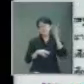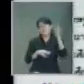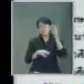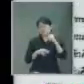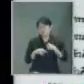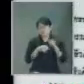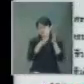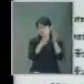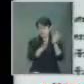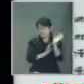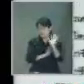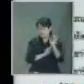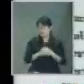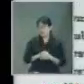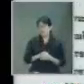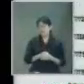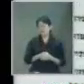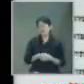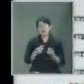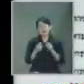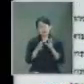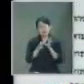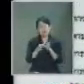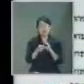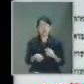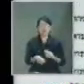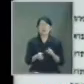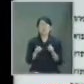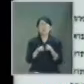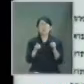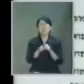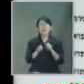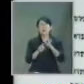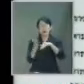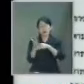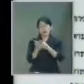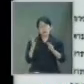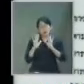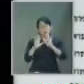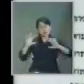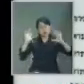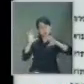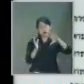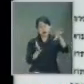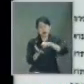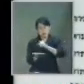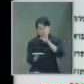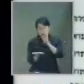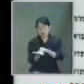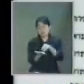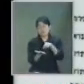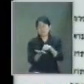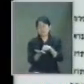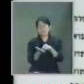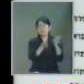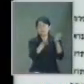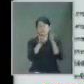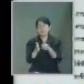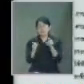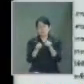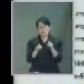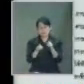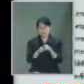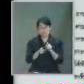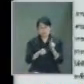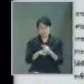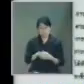นี่เขาเรียกว่าอ้างกระแสเลยเพราะนายกท่านกอบศักดิ์ท่านรัฐมนตรีคลังอยากจะ